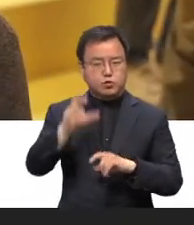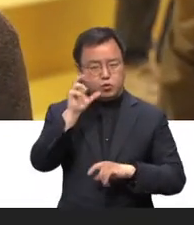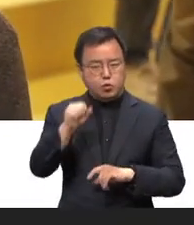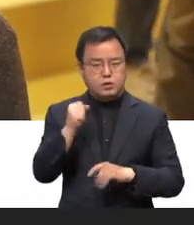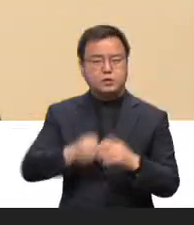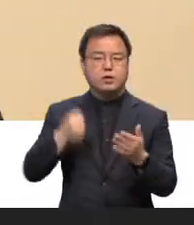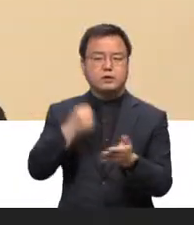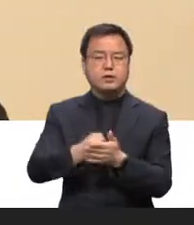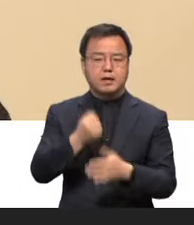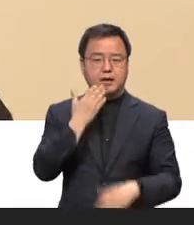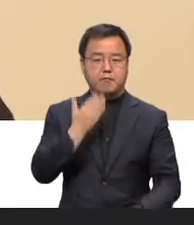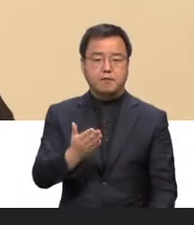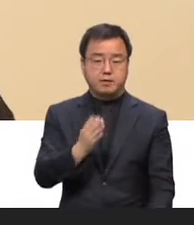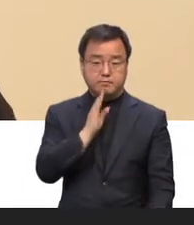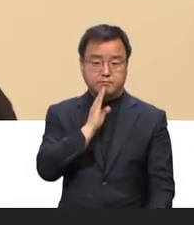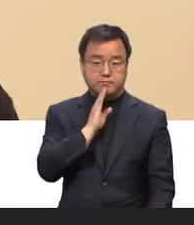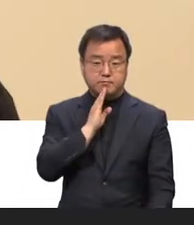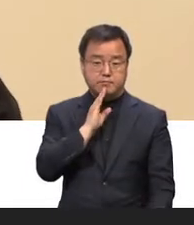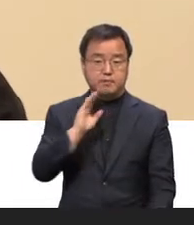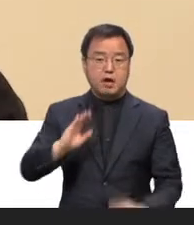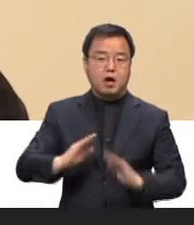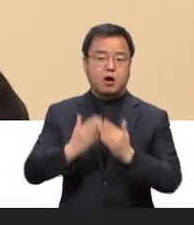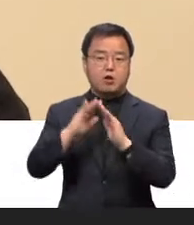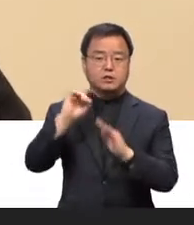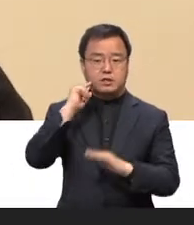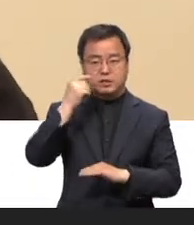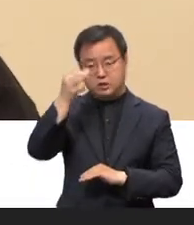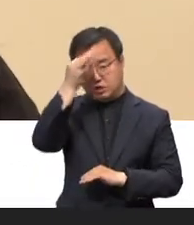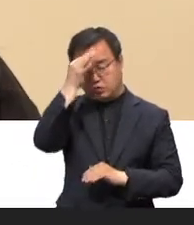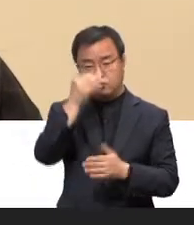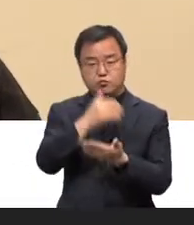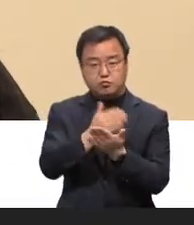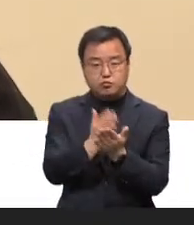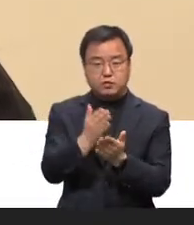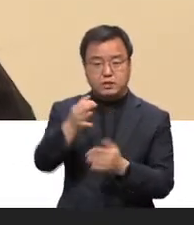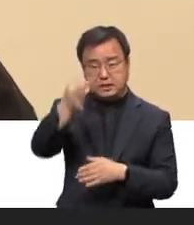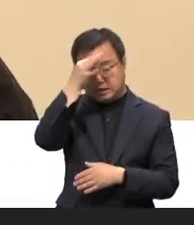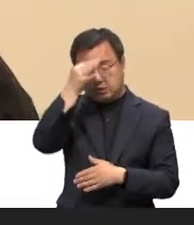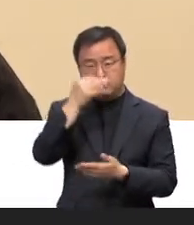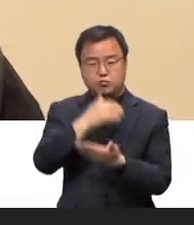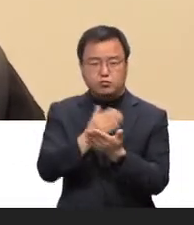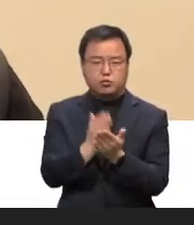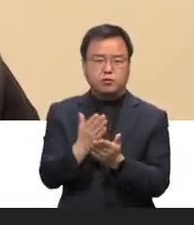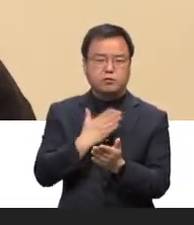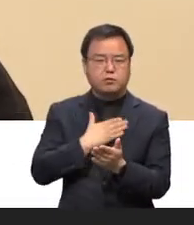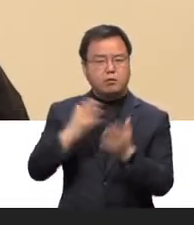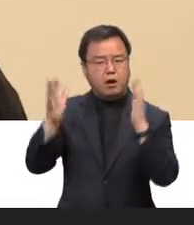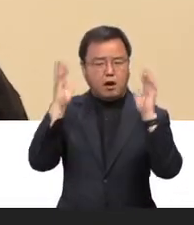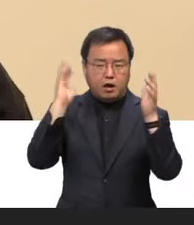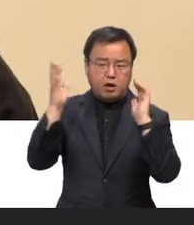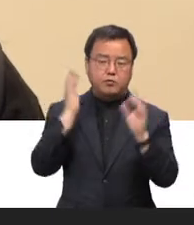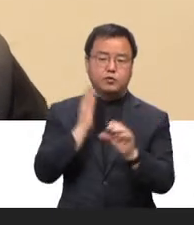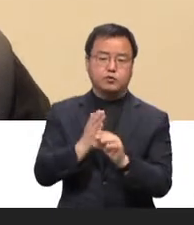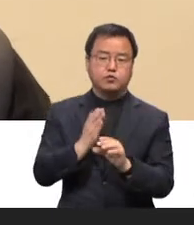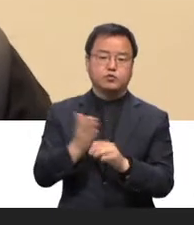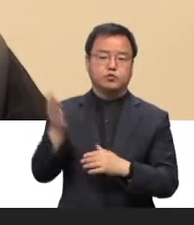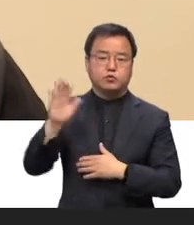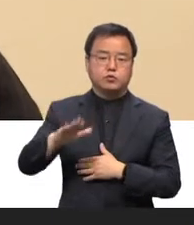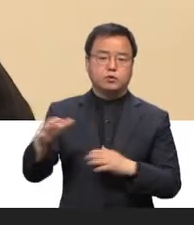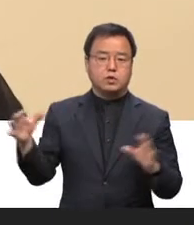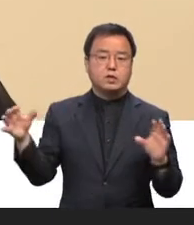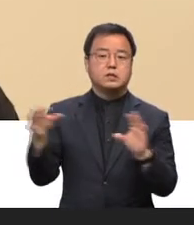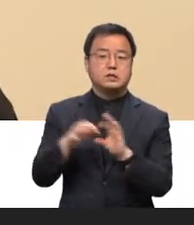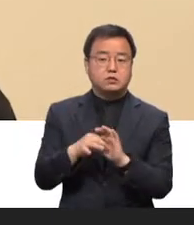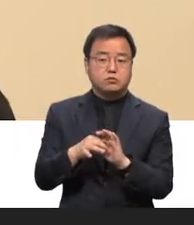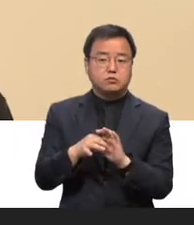있는 것 같아서 건축이 예술 분야인지 기술 분야인지 약간 저도 헷갈리거든요. 근데 이거를 융합한다는